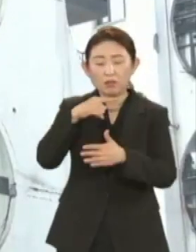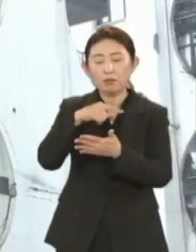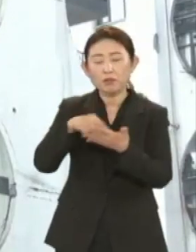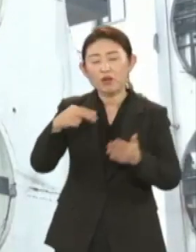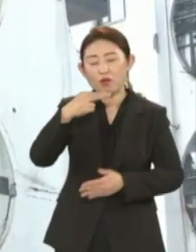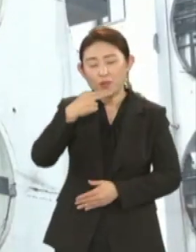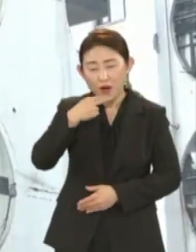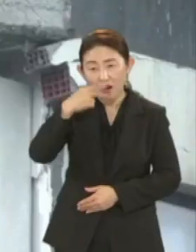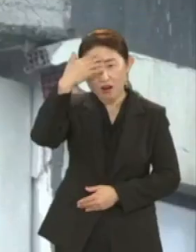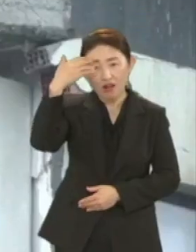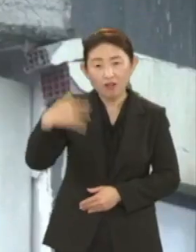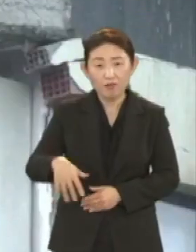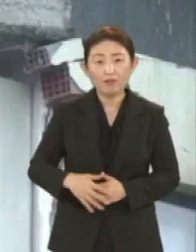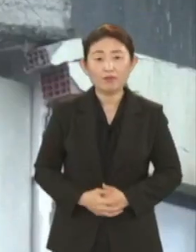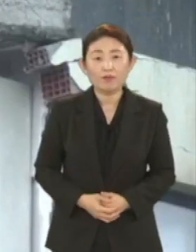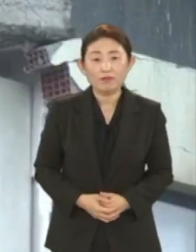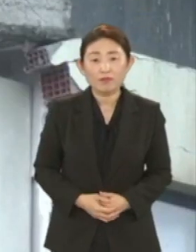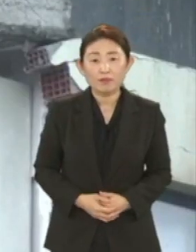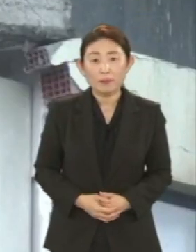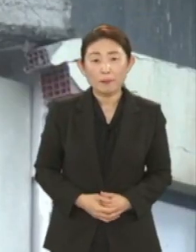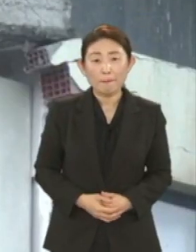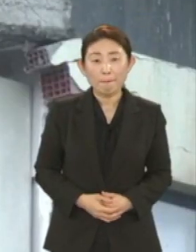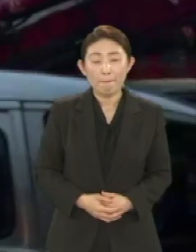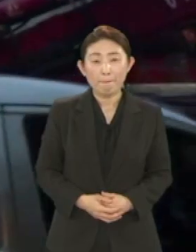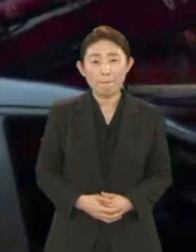지진을 지진으로 인한 피해가 없는 것으로 확인됐습니다